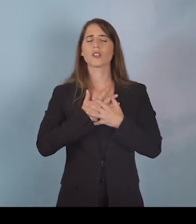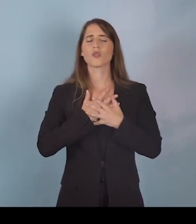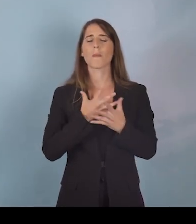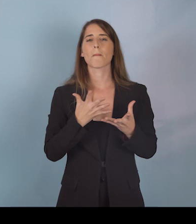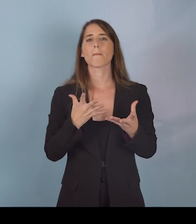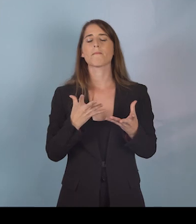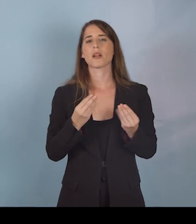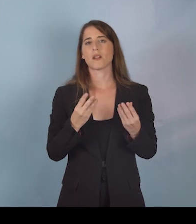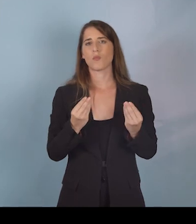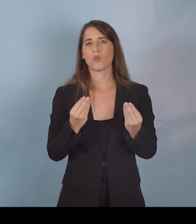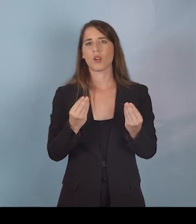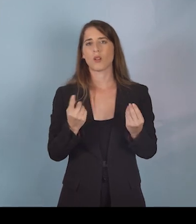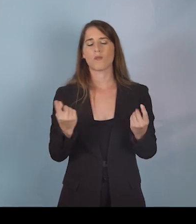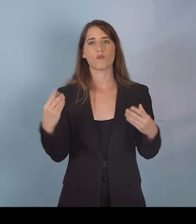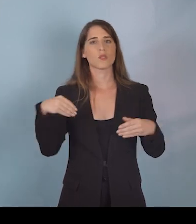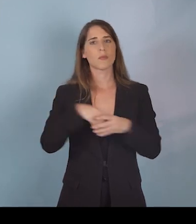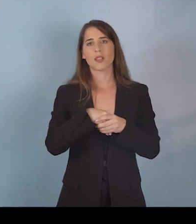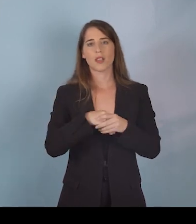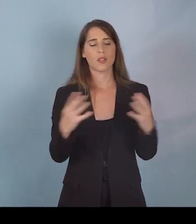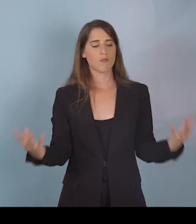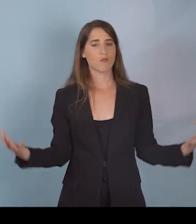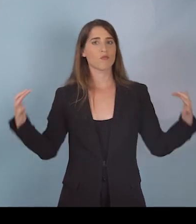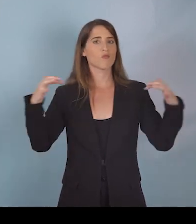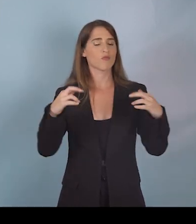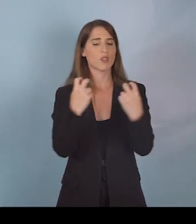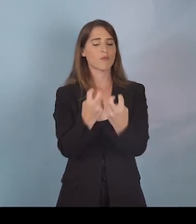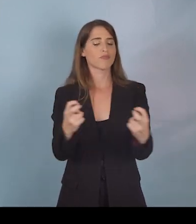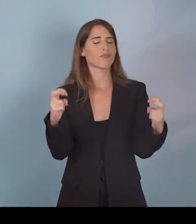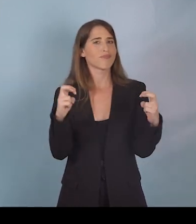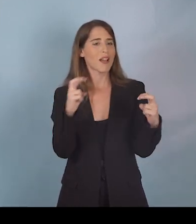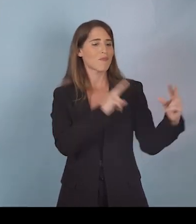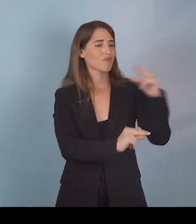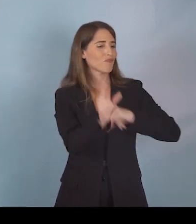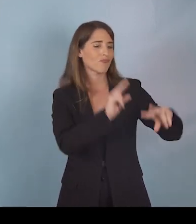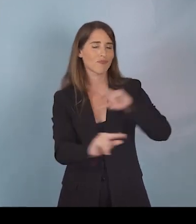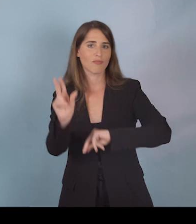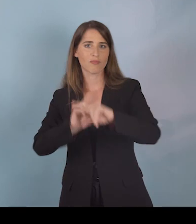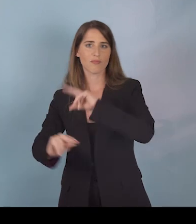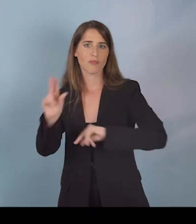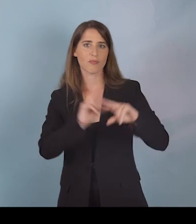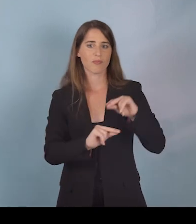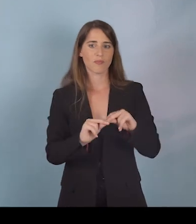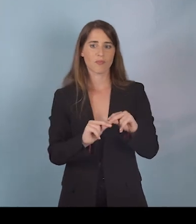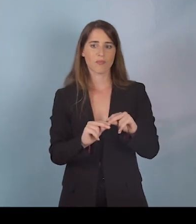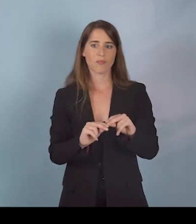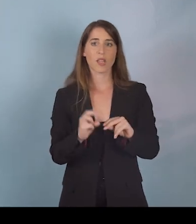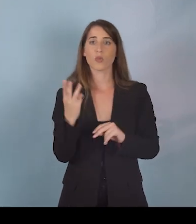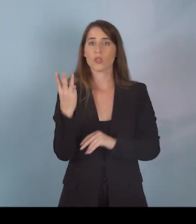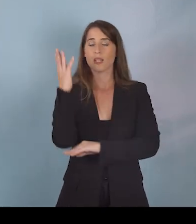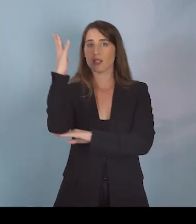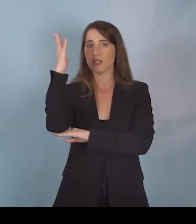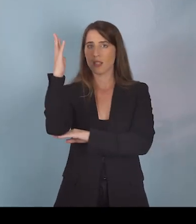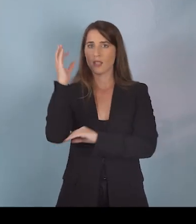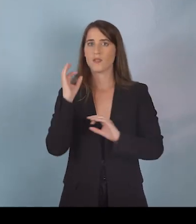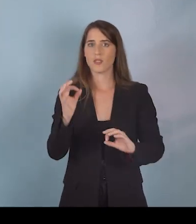αργοπορημένα να σας ευχαριστήσω πάρα πολύ για τη συμμετοχή, για τη σημερινή κουβέντα. Καθώς και